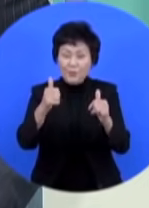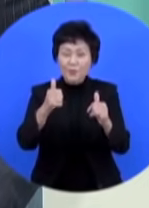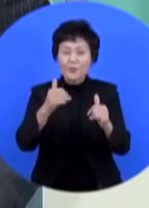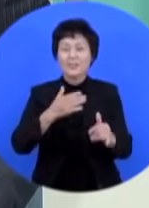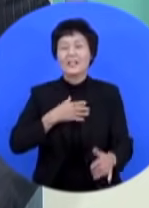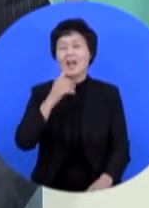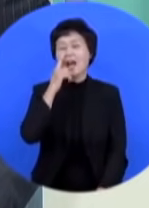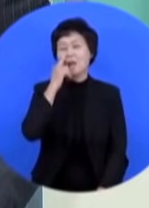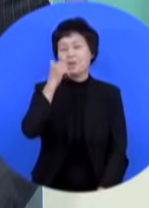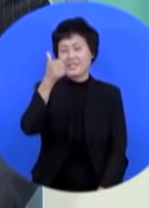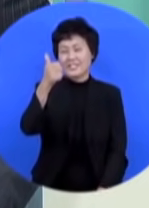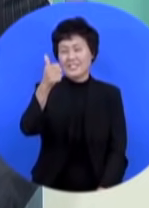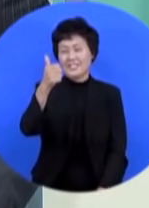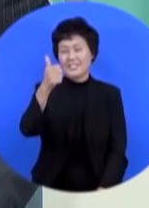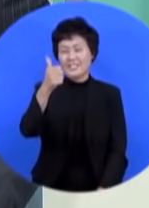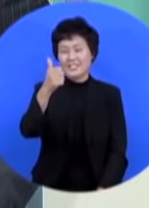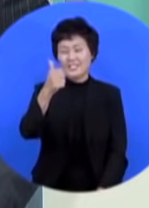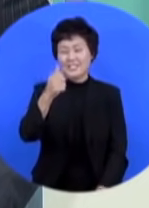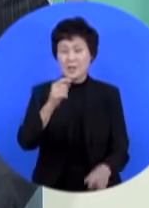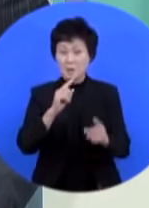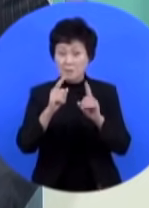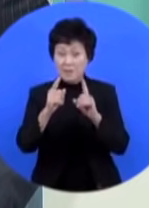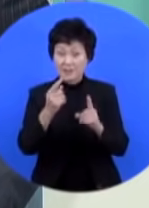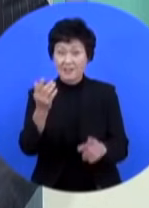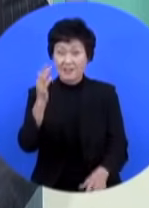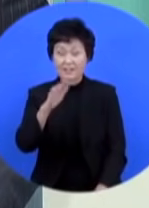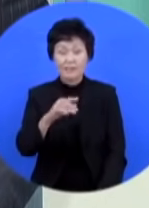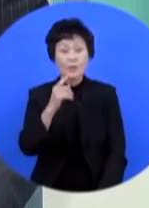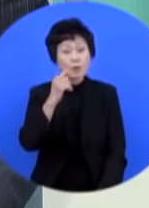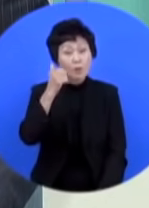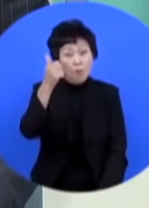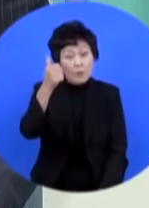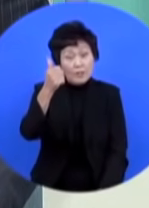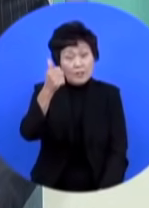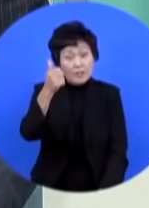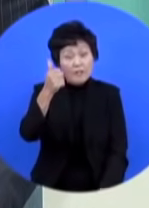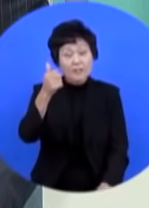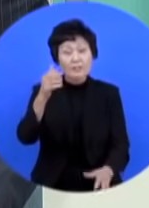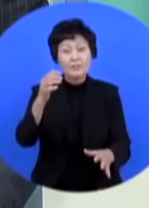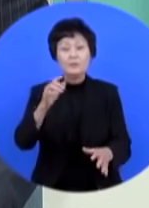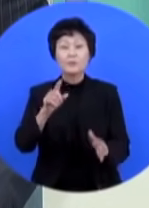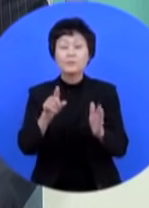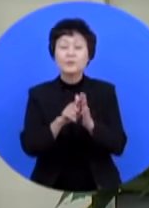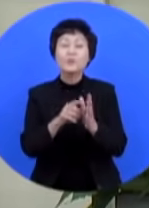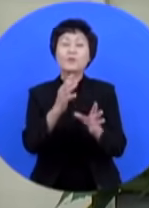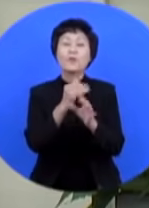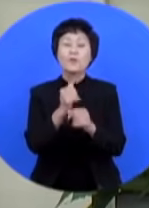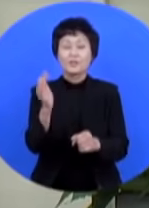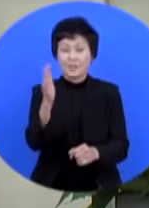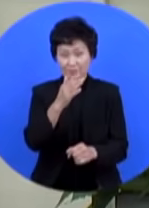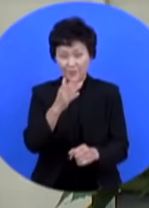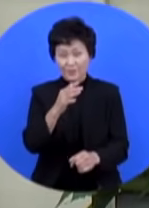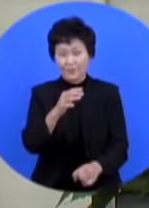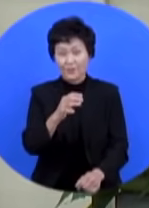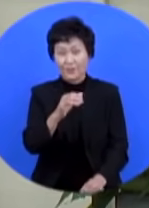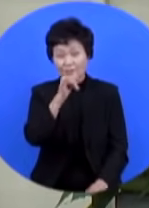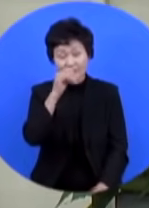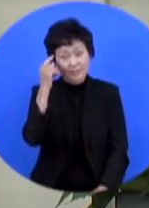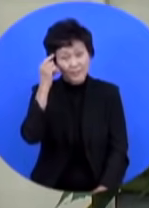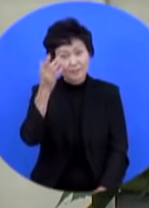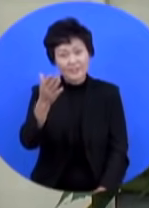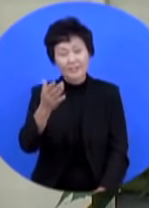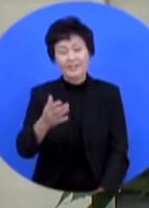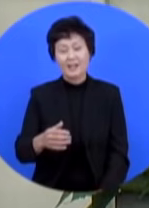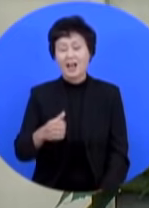있는데 목사님께서는 그럼 언제 어떻게 믿음을 갖게 되신 거예요? 아들이 평소에 친구들에게 또